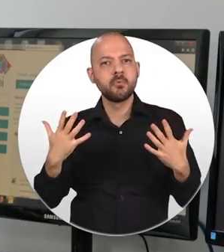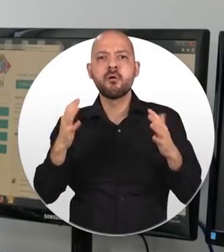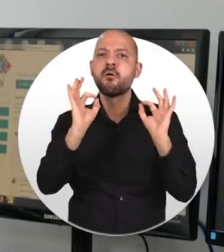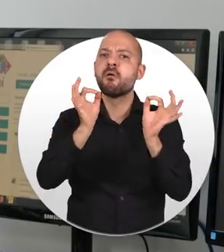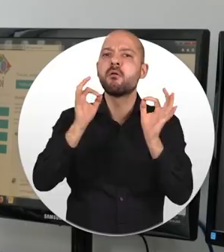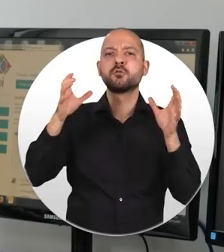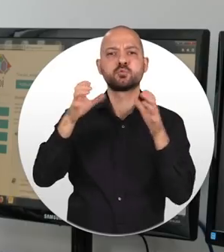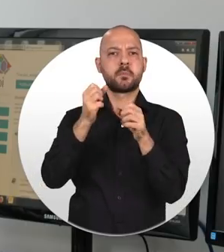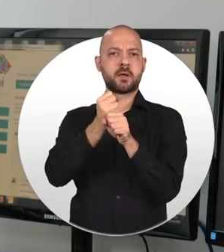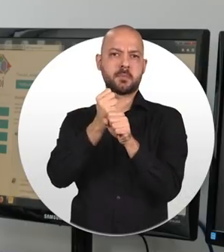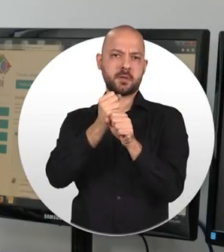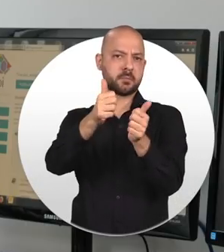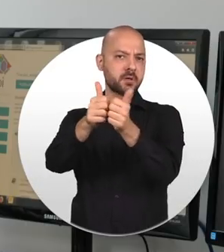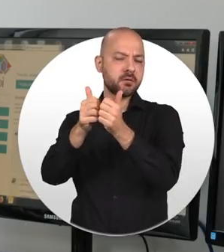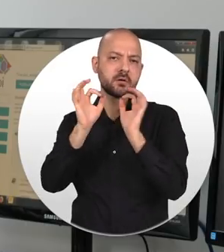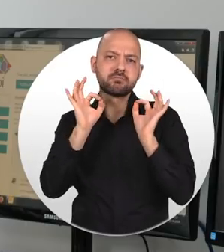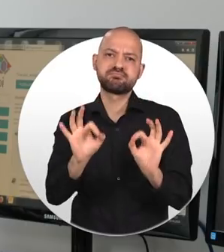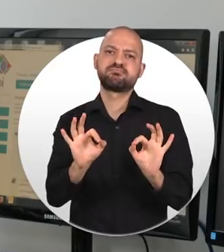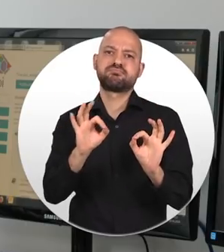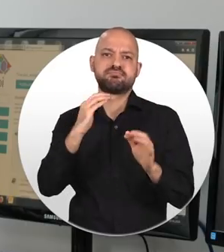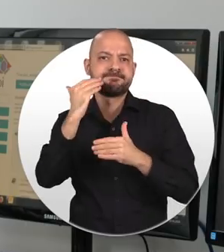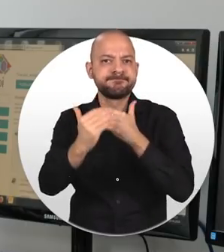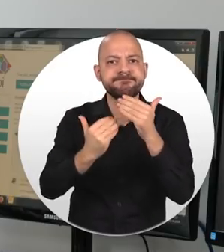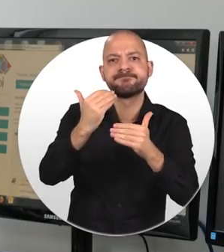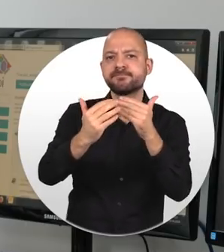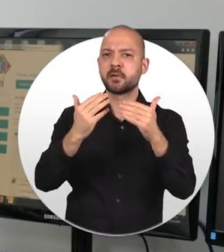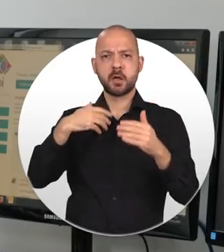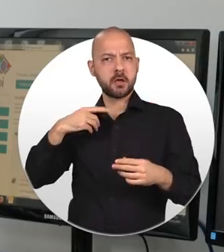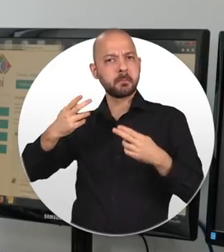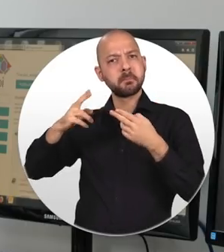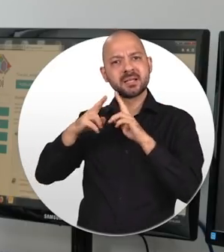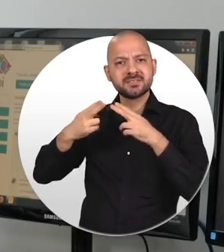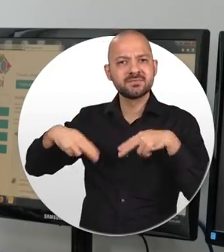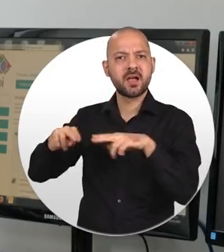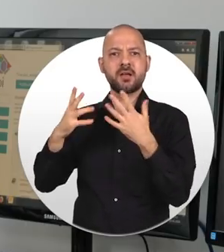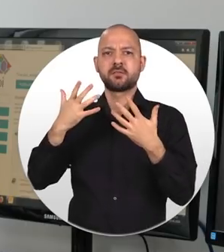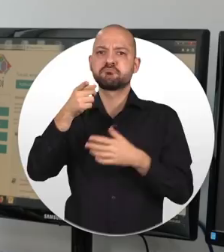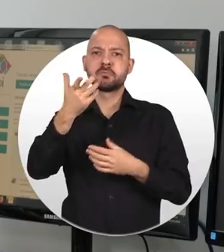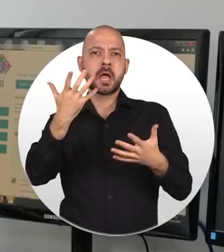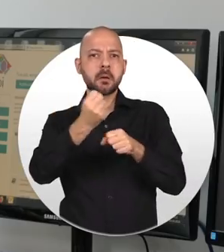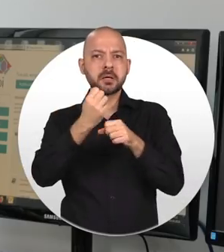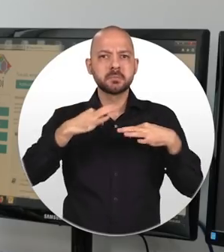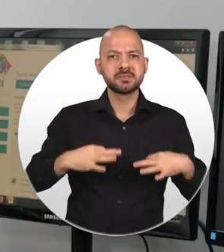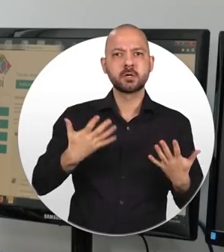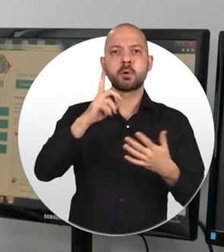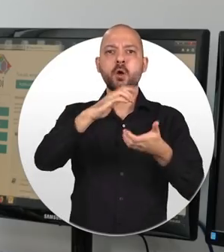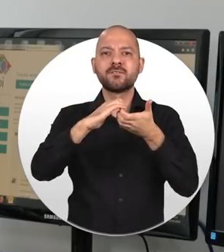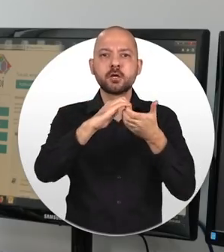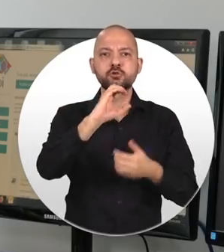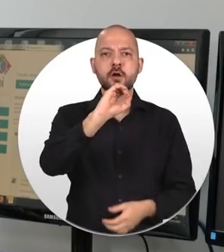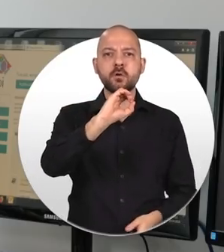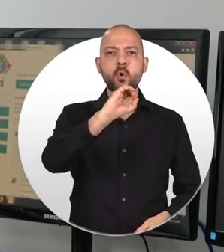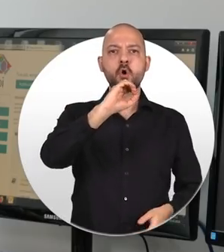Zusammenarbeit mit Partnern wie unseren Member-Assoziationen, dem Arbeitsminister, den Gewerkschaften OGBL und